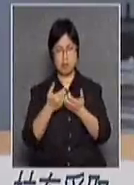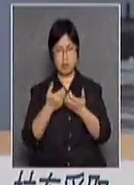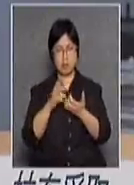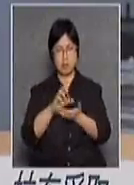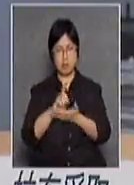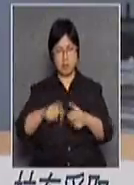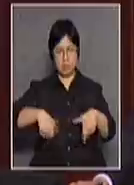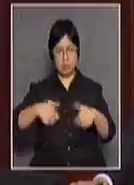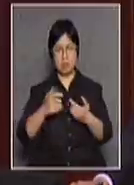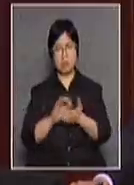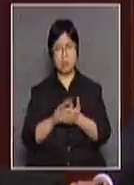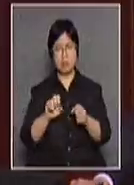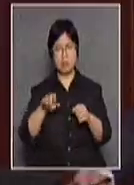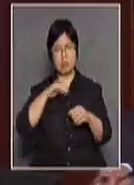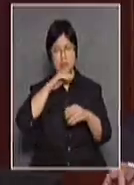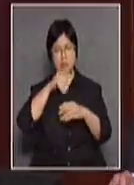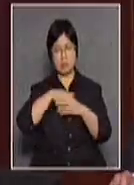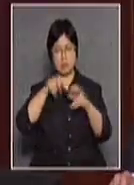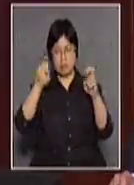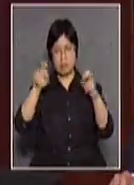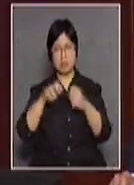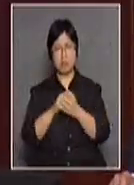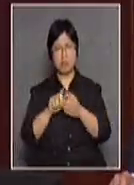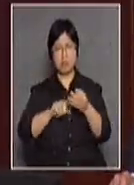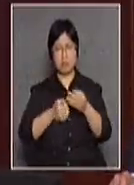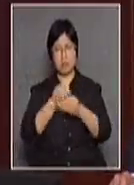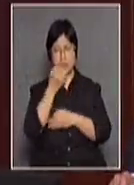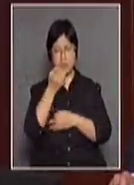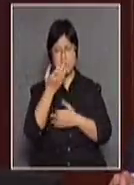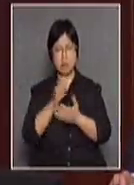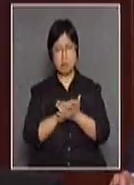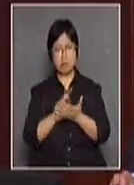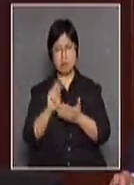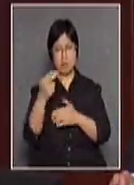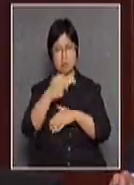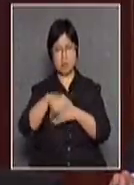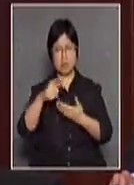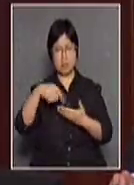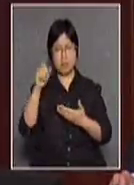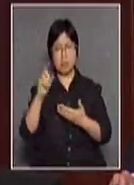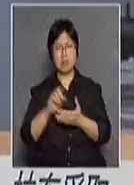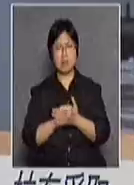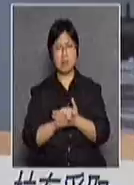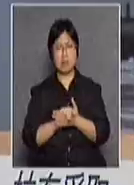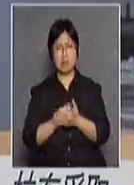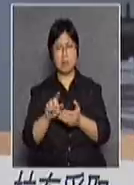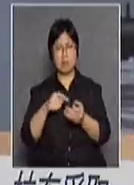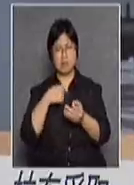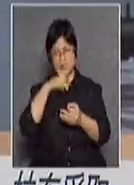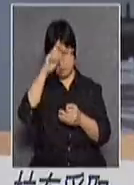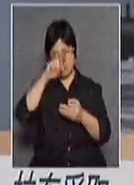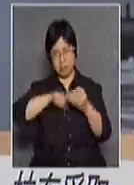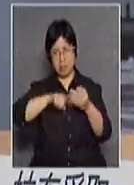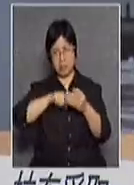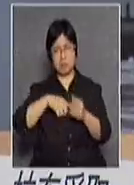支。 現在各位提出的待決議題是梁國雄議員動議的修正案，予以通過。梁國雄議員要求記名表